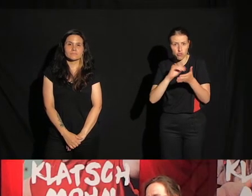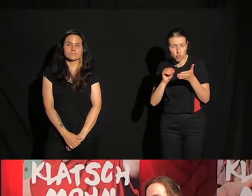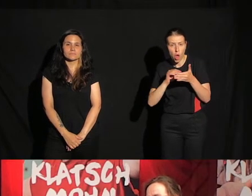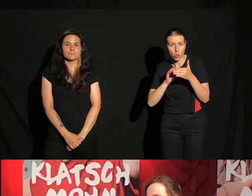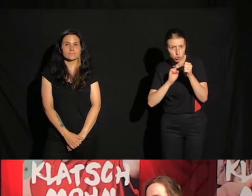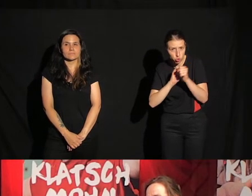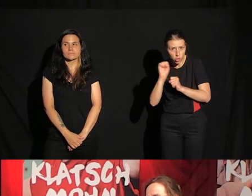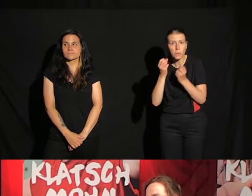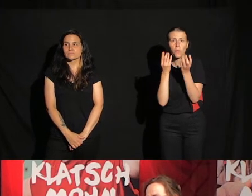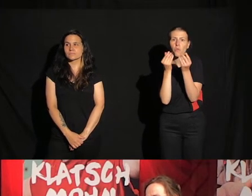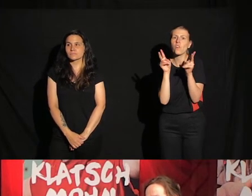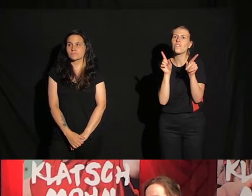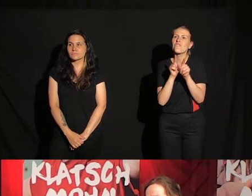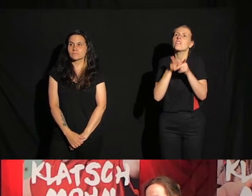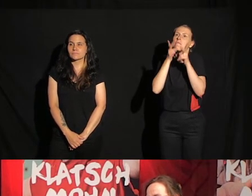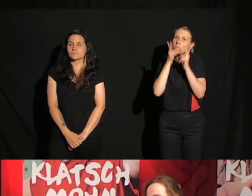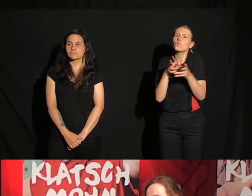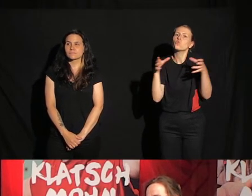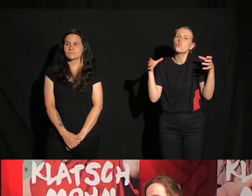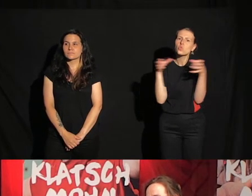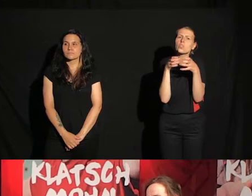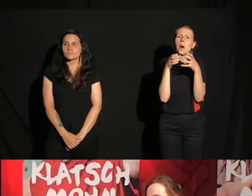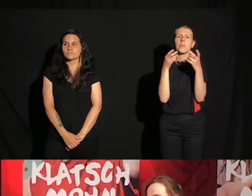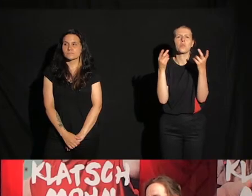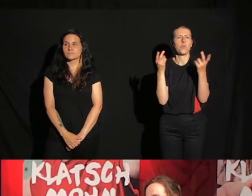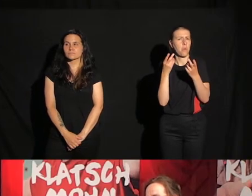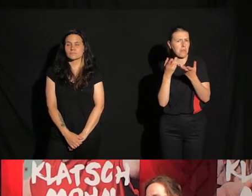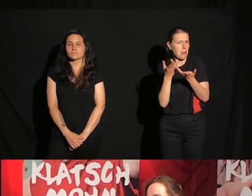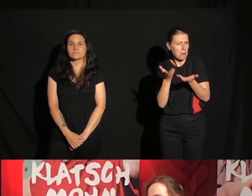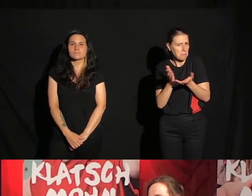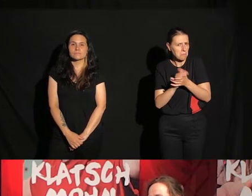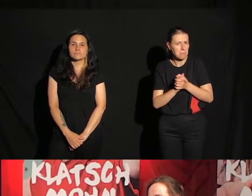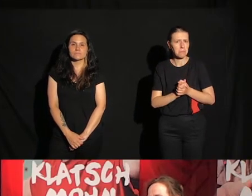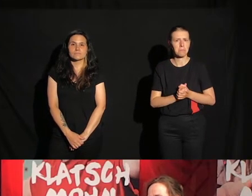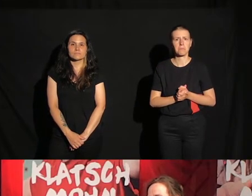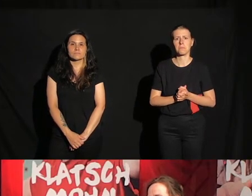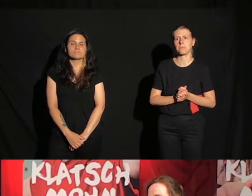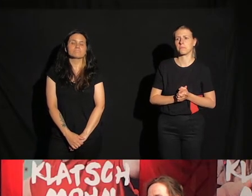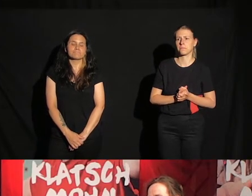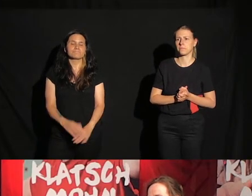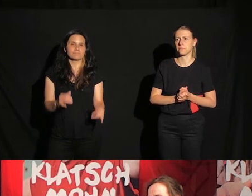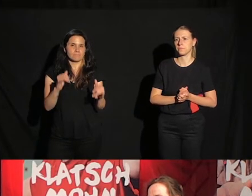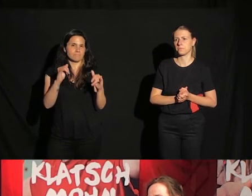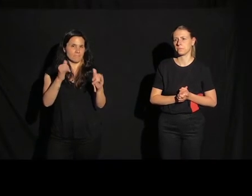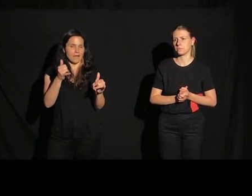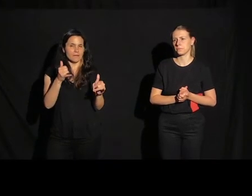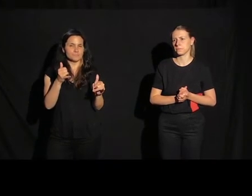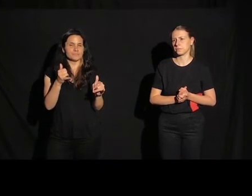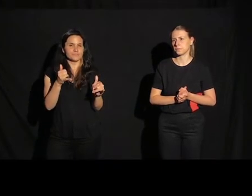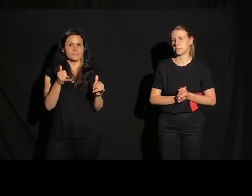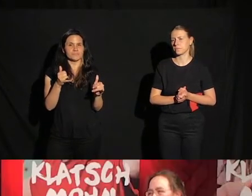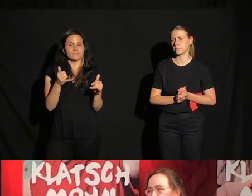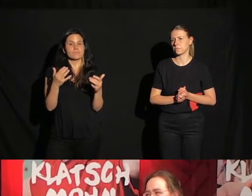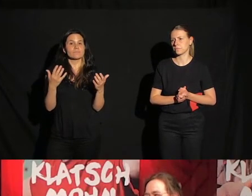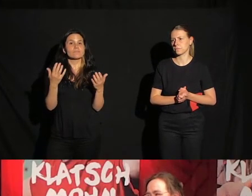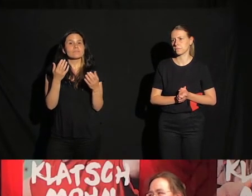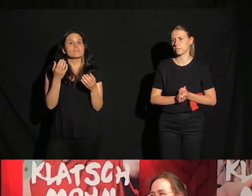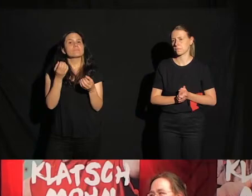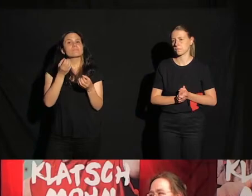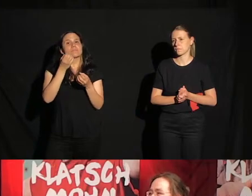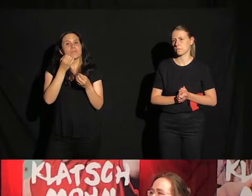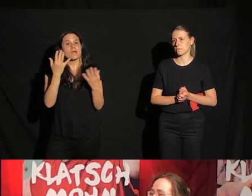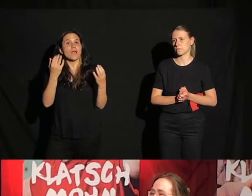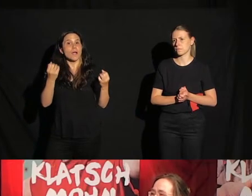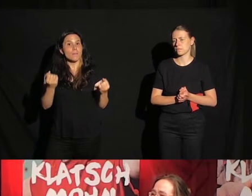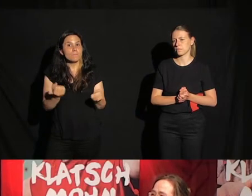durch diese Art von Probenprozess auch entstehen? Das auf jeden Fall. Also es war natürlich während der ganzen